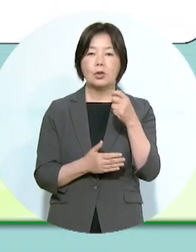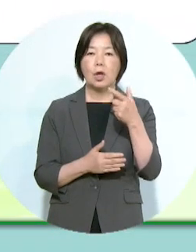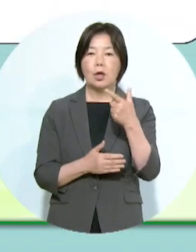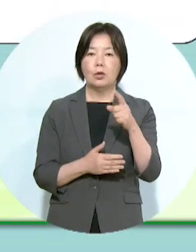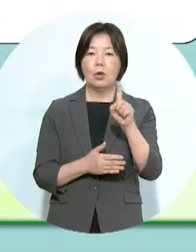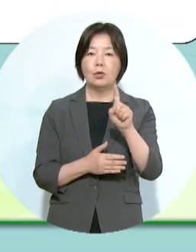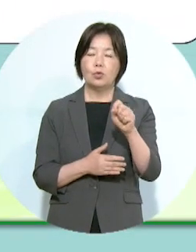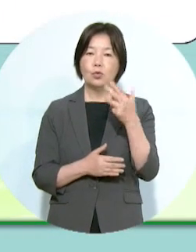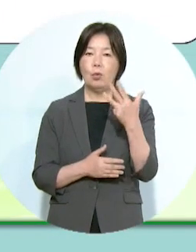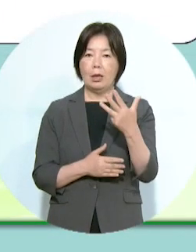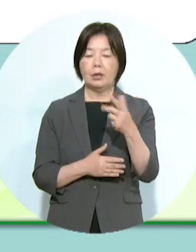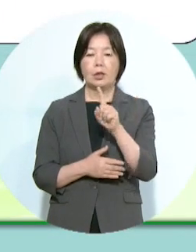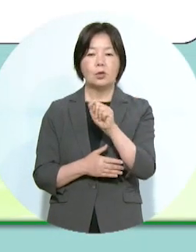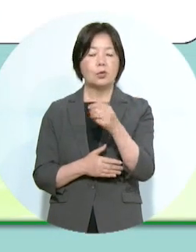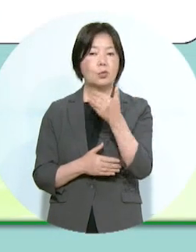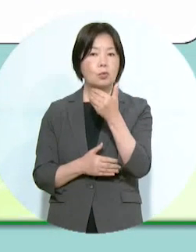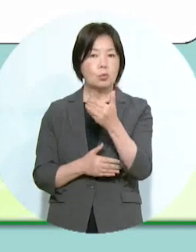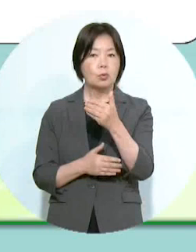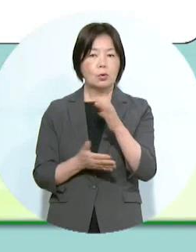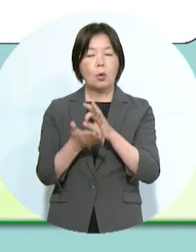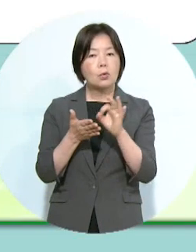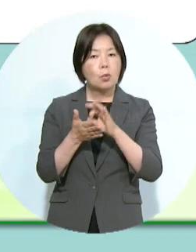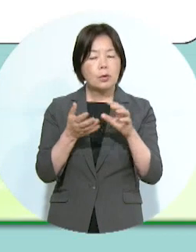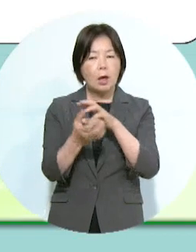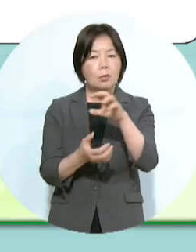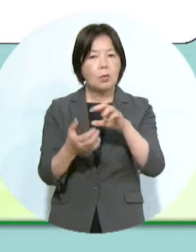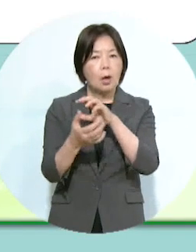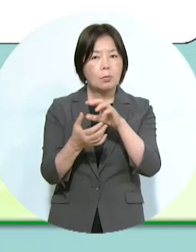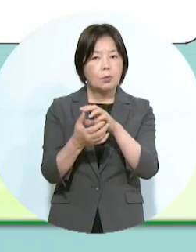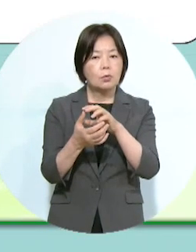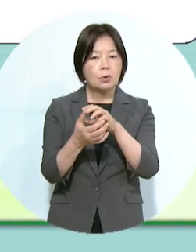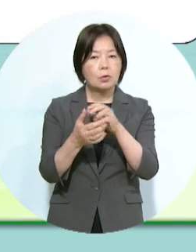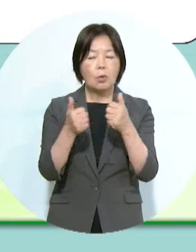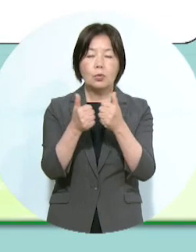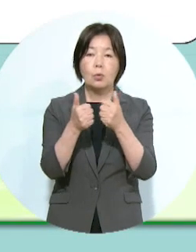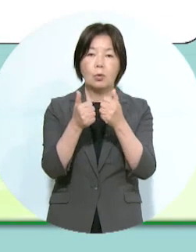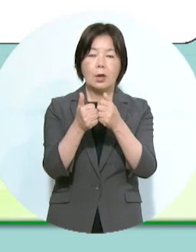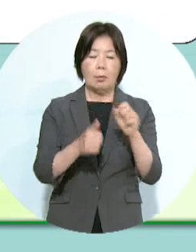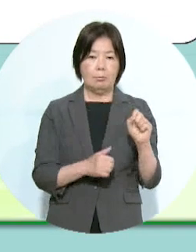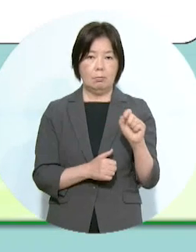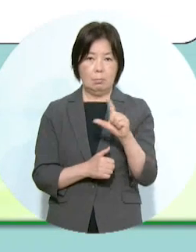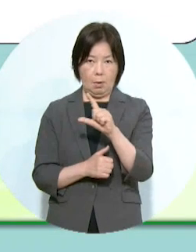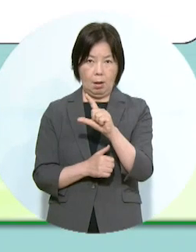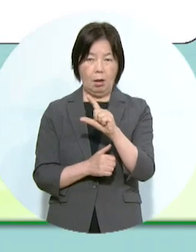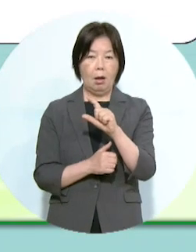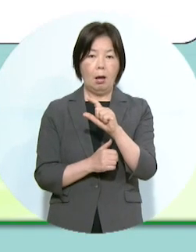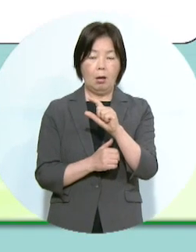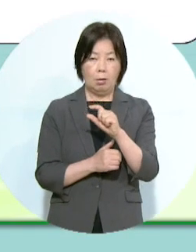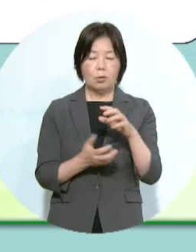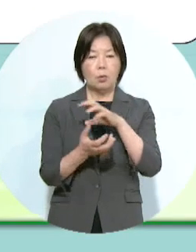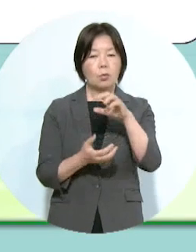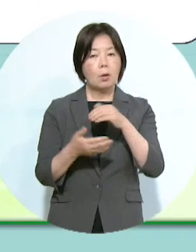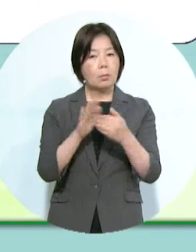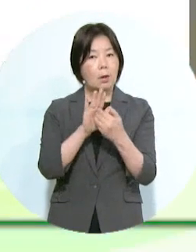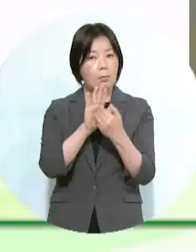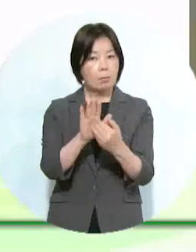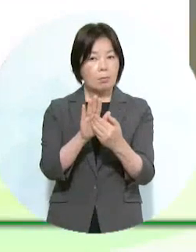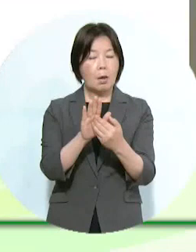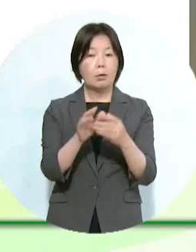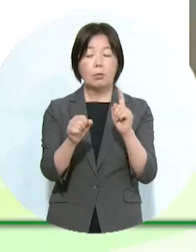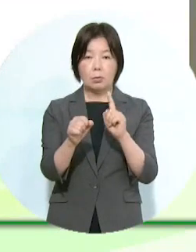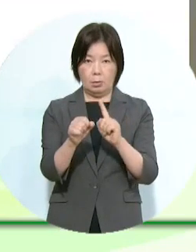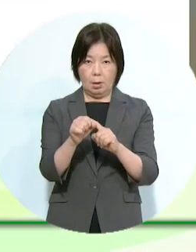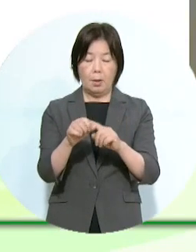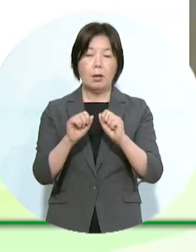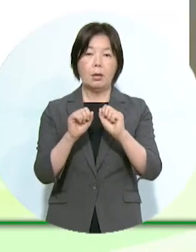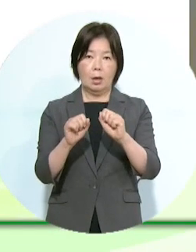相談が増加していることから、若者の消費者トラブルを防ぐために実施されます。